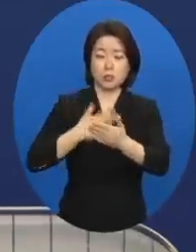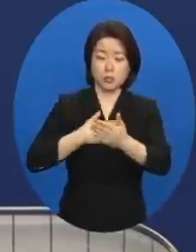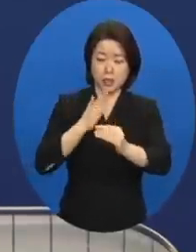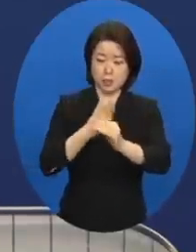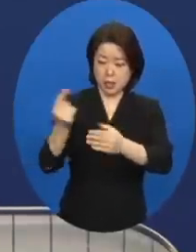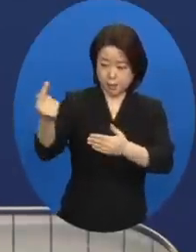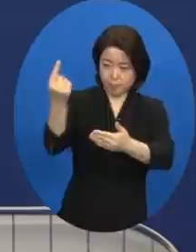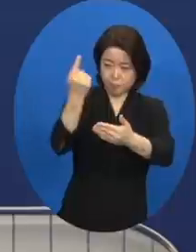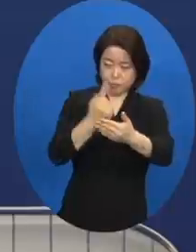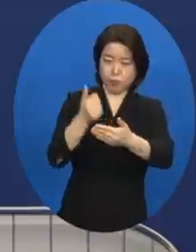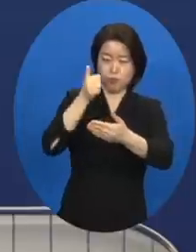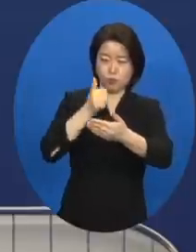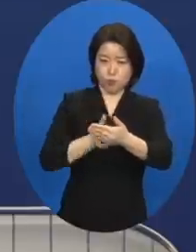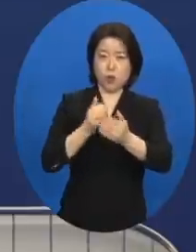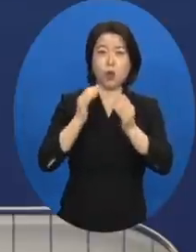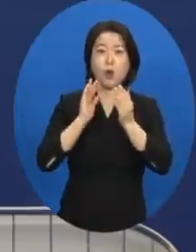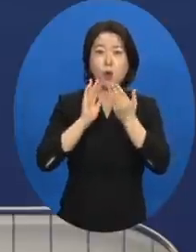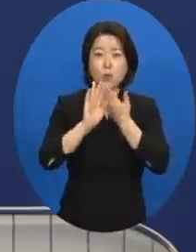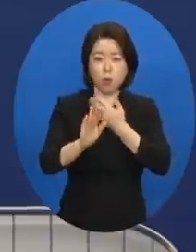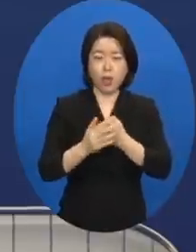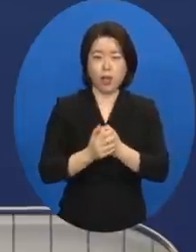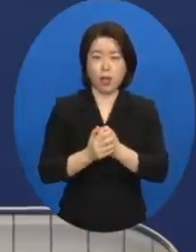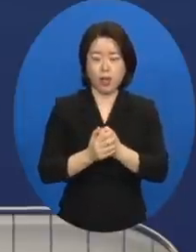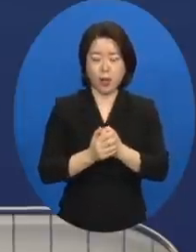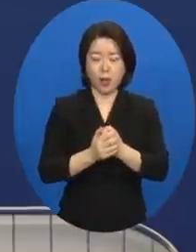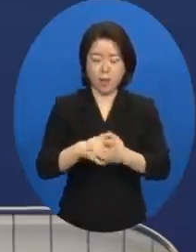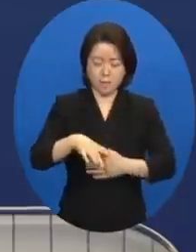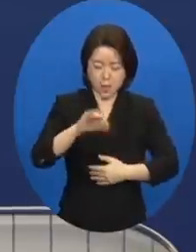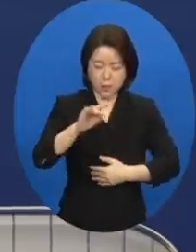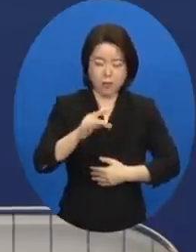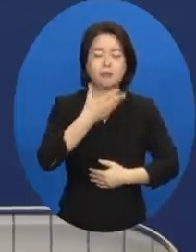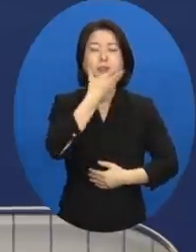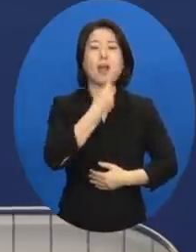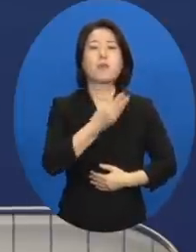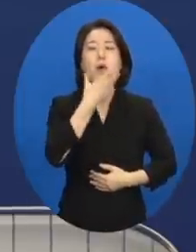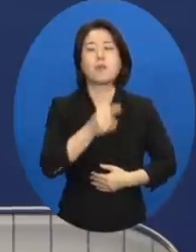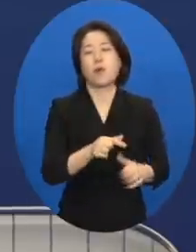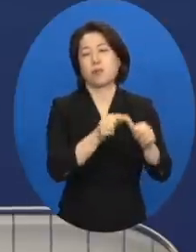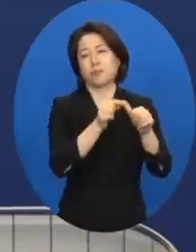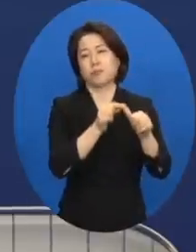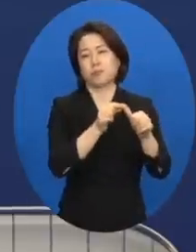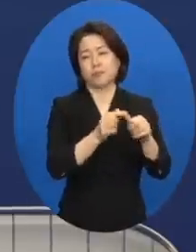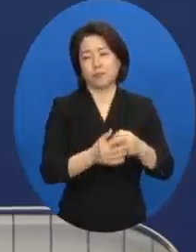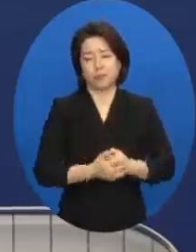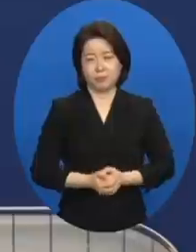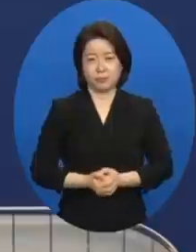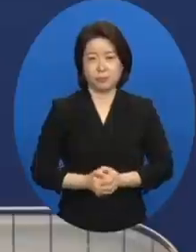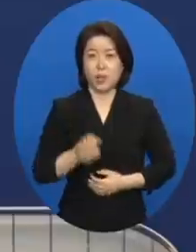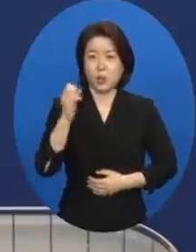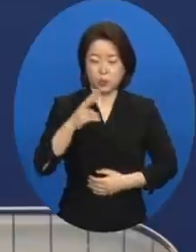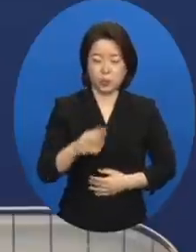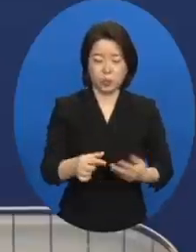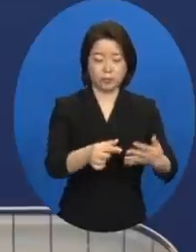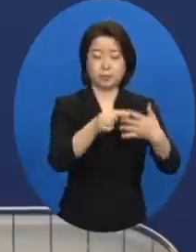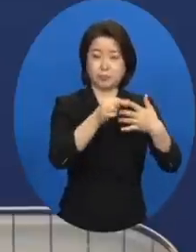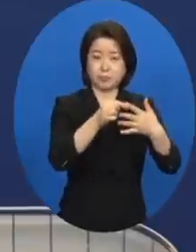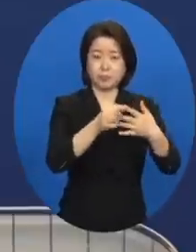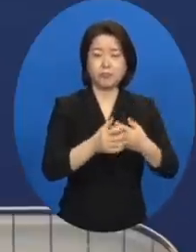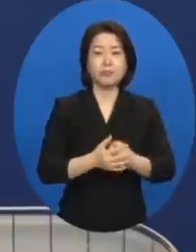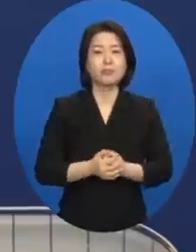오시고부터 일단 행복했어요. 행복해졌어요. 그리고 또 하나는